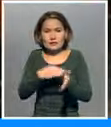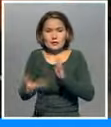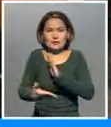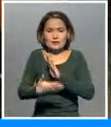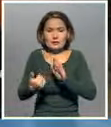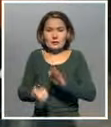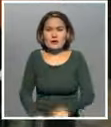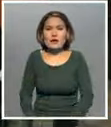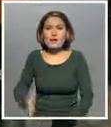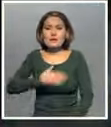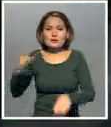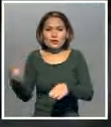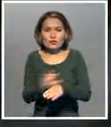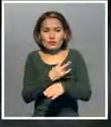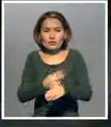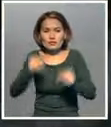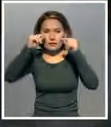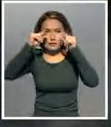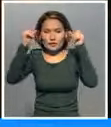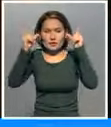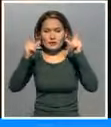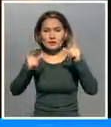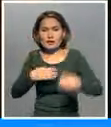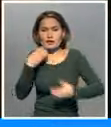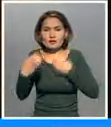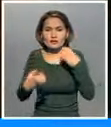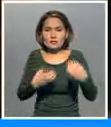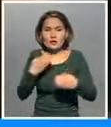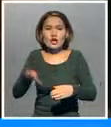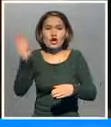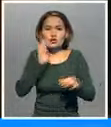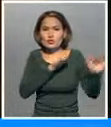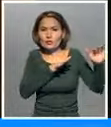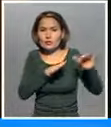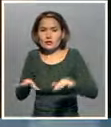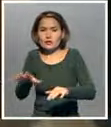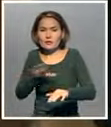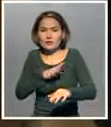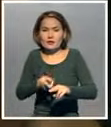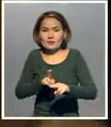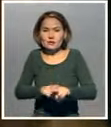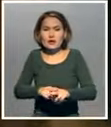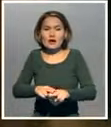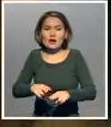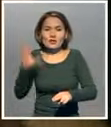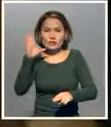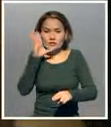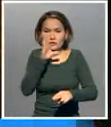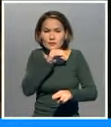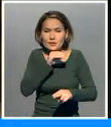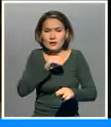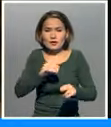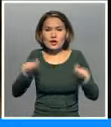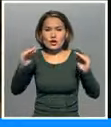келген кезде ағын су болды, кәдімгідей. Қатты сильный наплыв болды. Сол кезде біз машина ішіне бәрі су кіре бастады. Бірақ есік ашылды машинаның. Сол бір есіктен